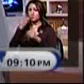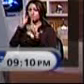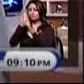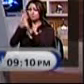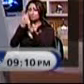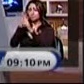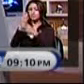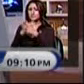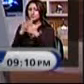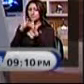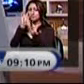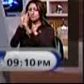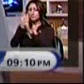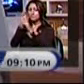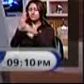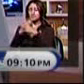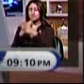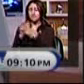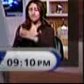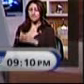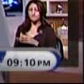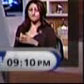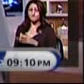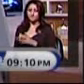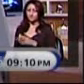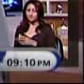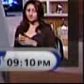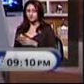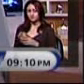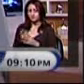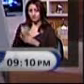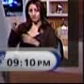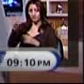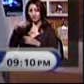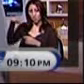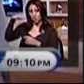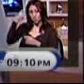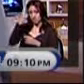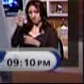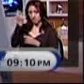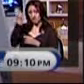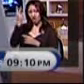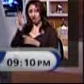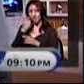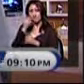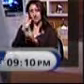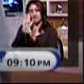ساركوزي بهذه الطريقة، بتاخد دعم من الوزارة بالظبط، انت بتاخد دعم من وزارة الثقافة، وبعدين مش خايف ان ساركوزي